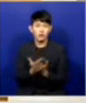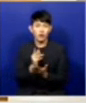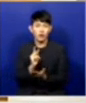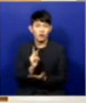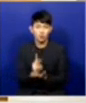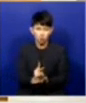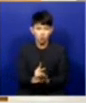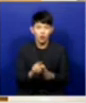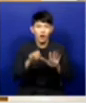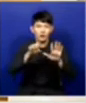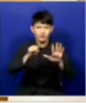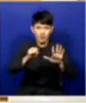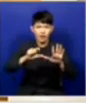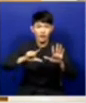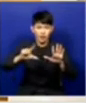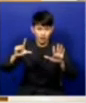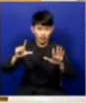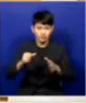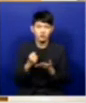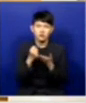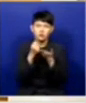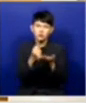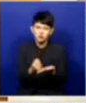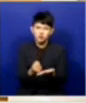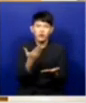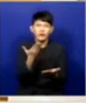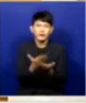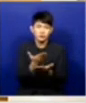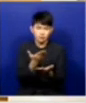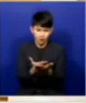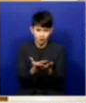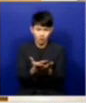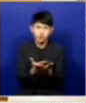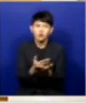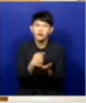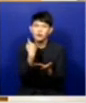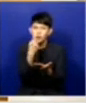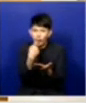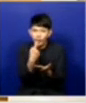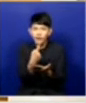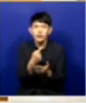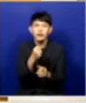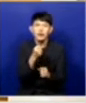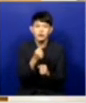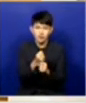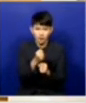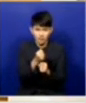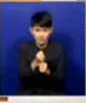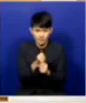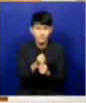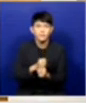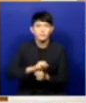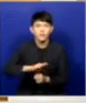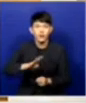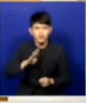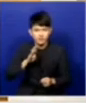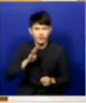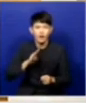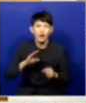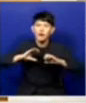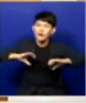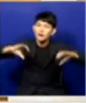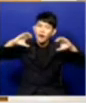ล้านการให้ความช่วยเหลือทางการเงินแก่ผู้ประกอบการวิสาหกิจที่ได้รับผลกระท